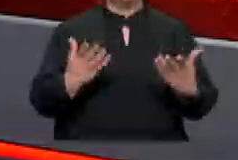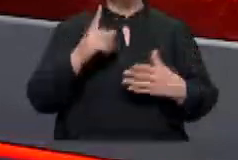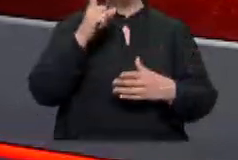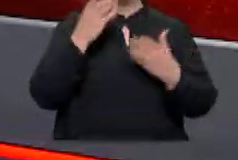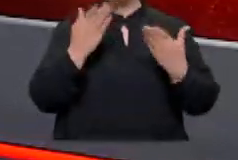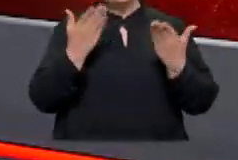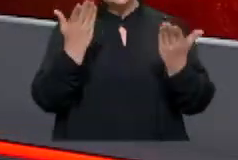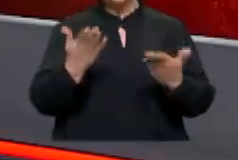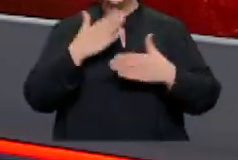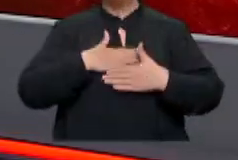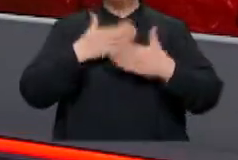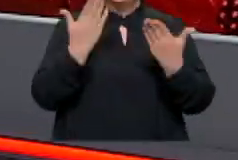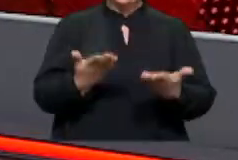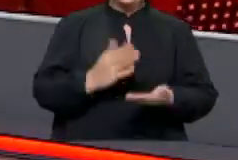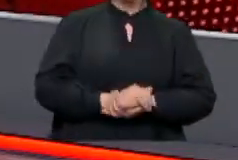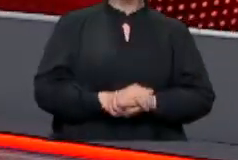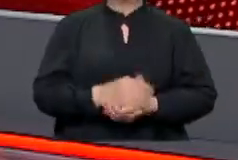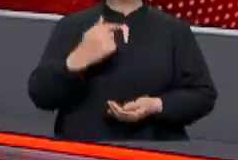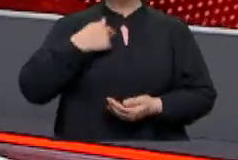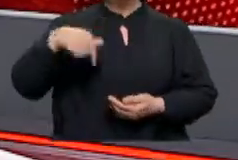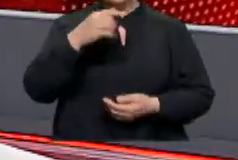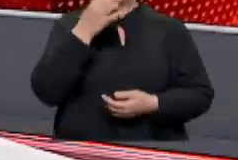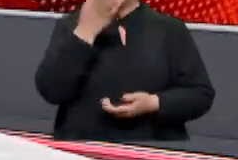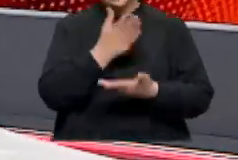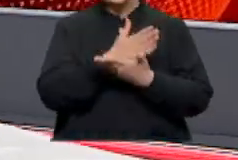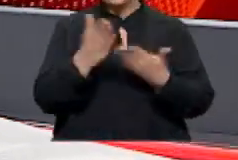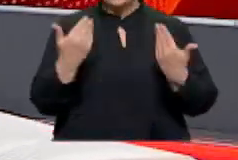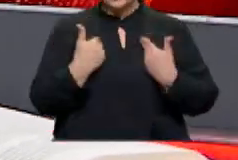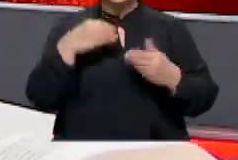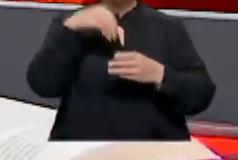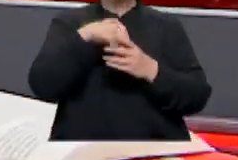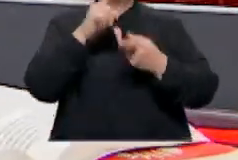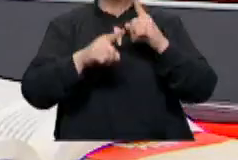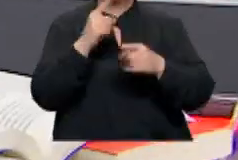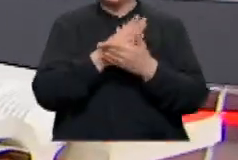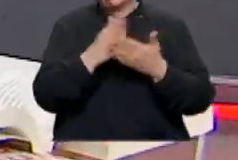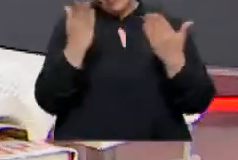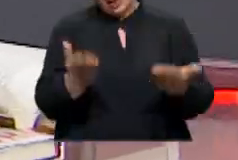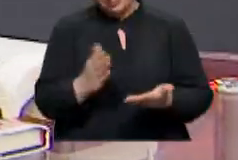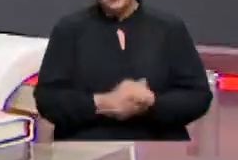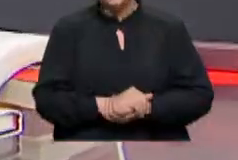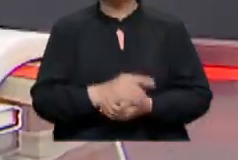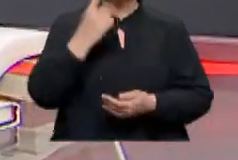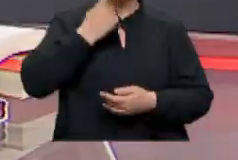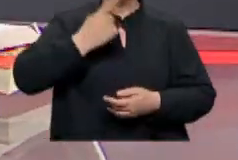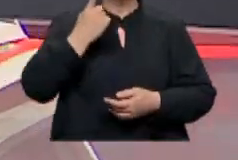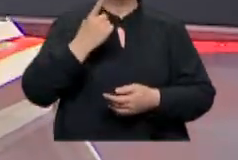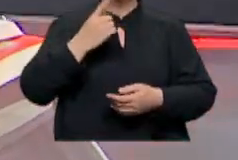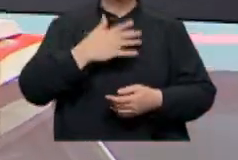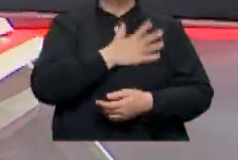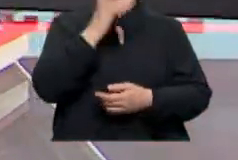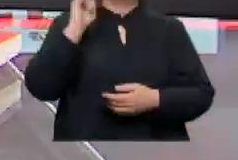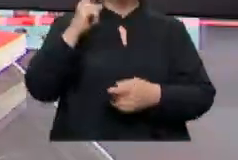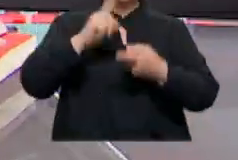Allah kabul etsin, afiyet olsun. Biz de haberlerimize devam edelim. İç politikayla devam ediyoruz. Cumhuriyet Halk Partisi Genel